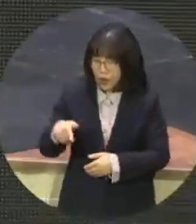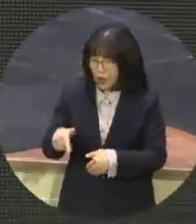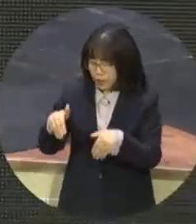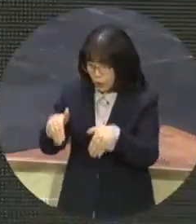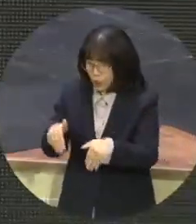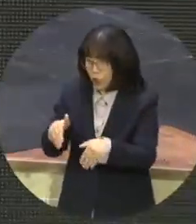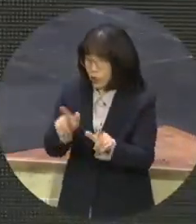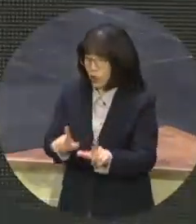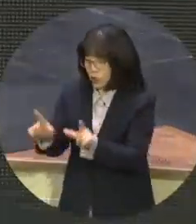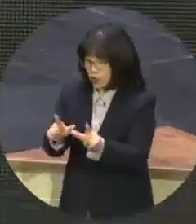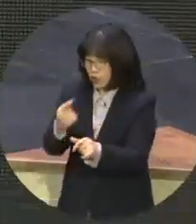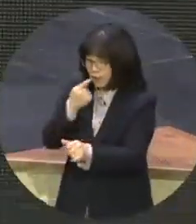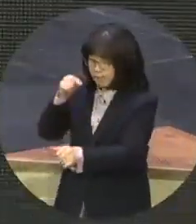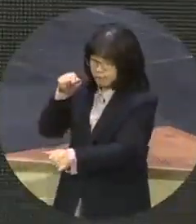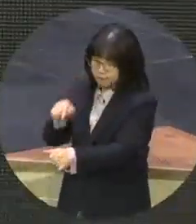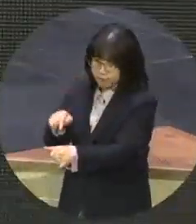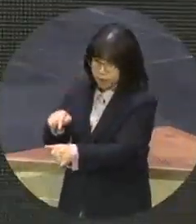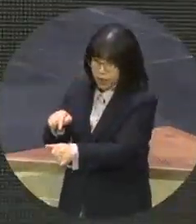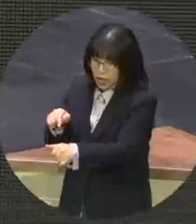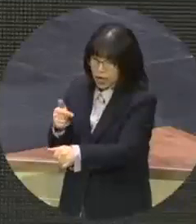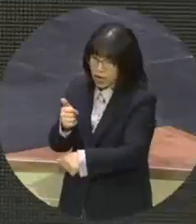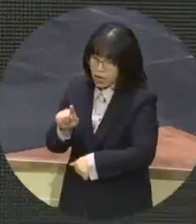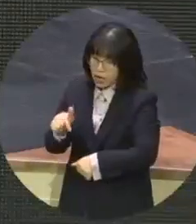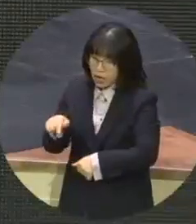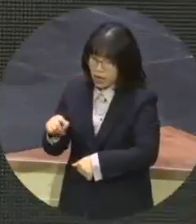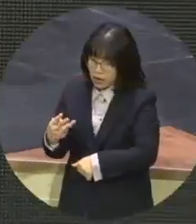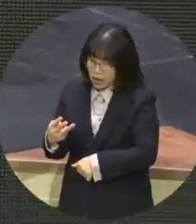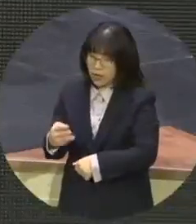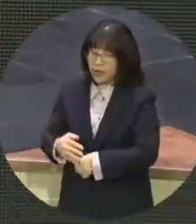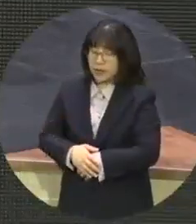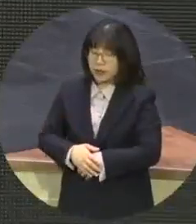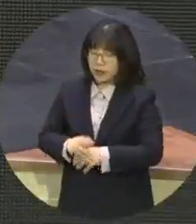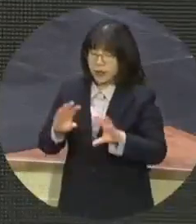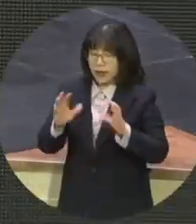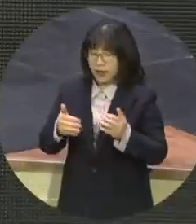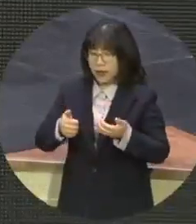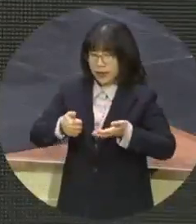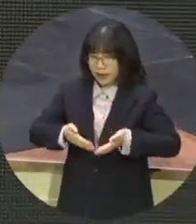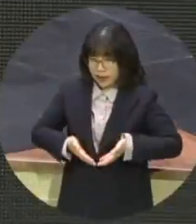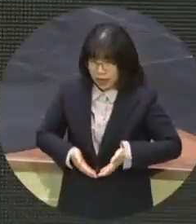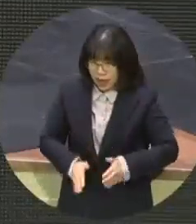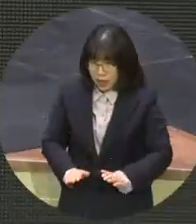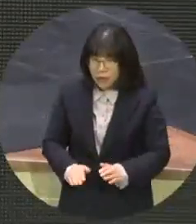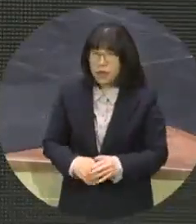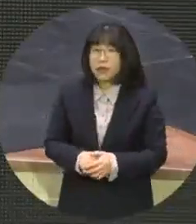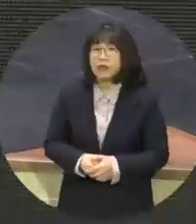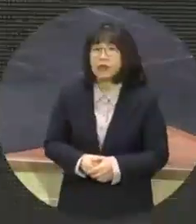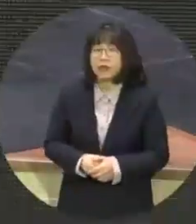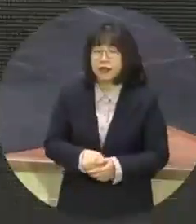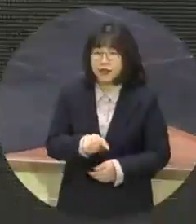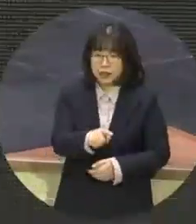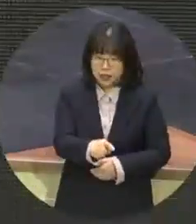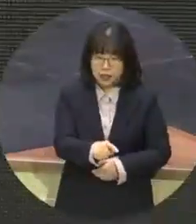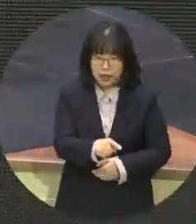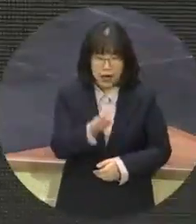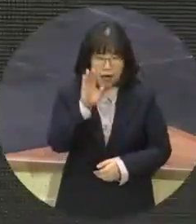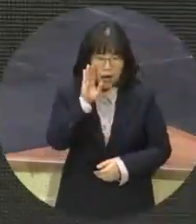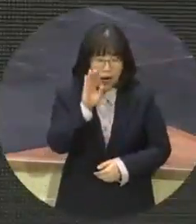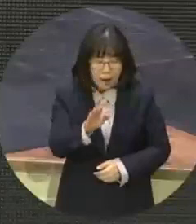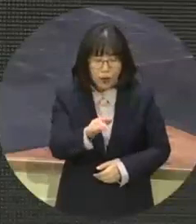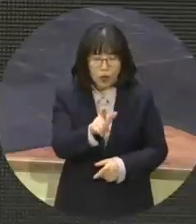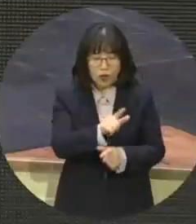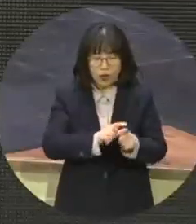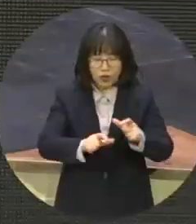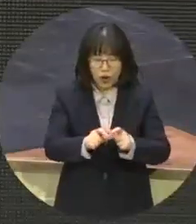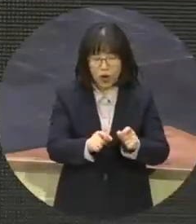복종하라고 그렇게 말을 한 후에 하갈이 난 아이를 통해서 또 크게 번성할 것이다